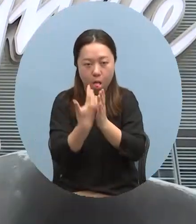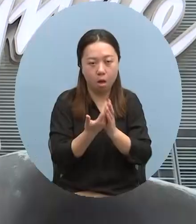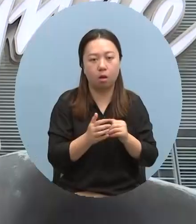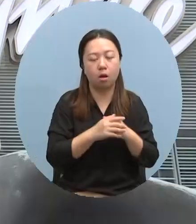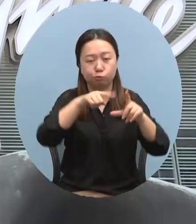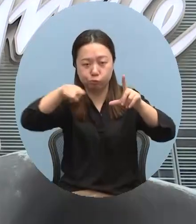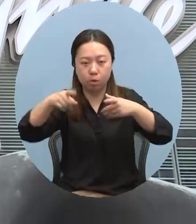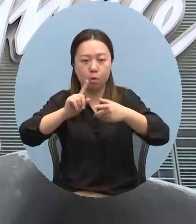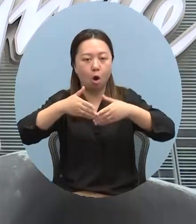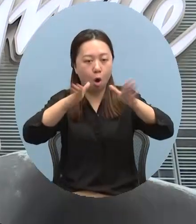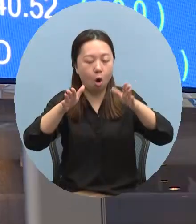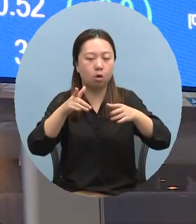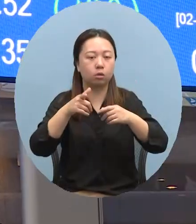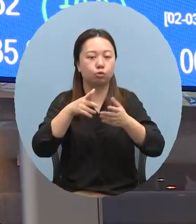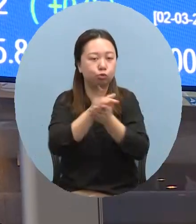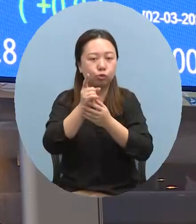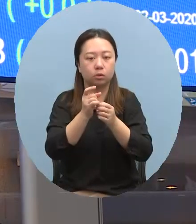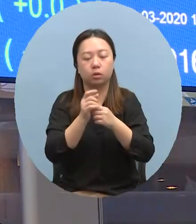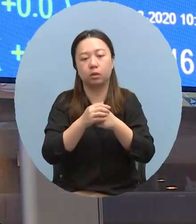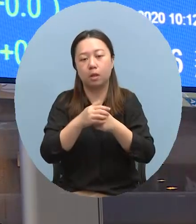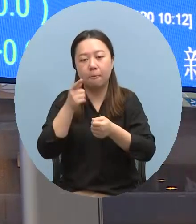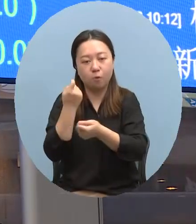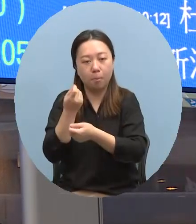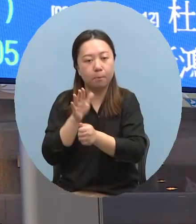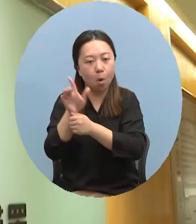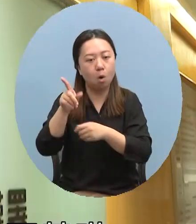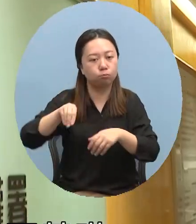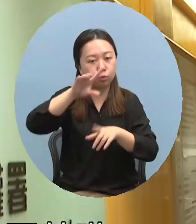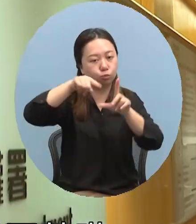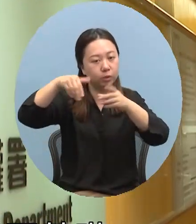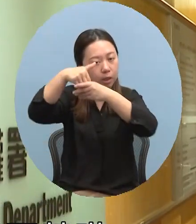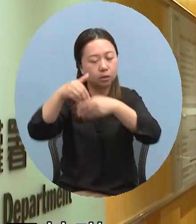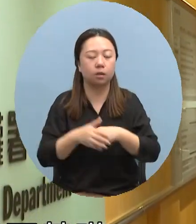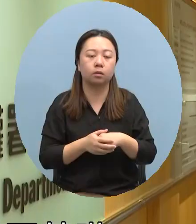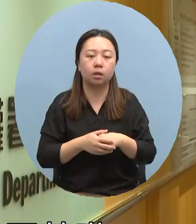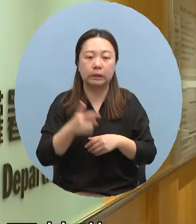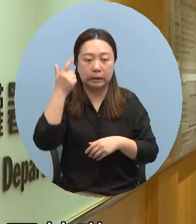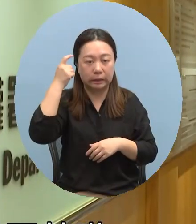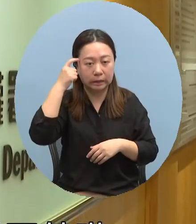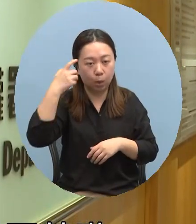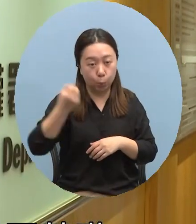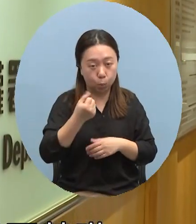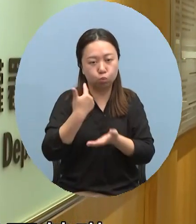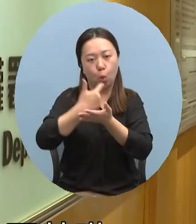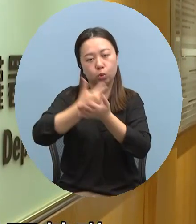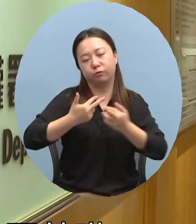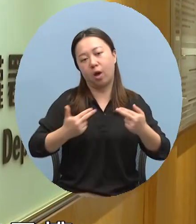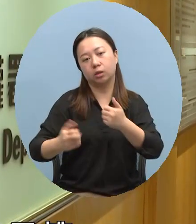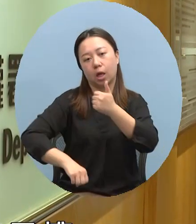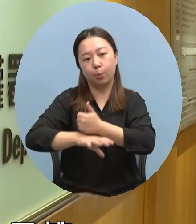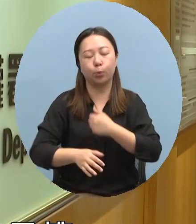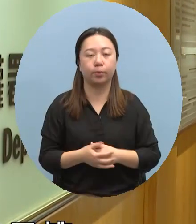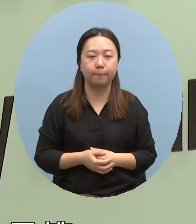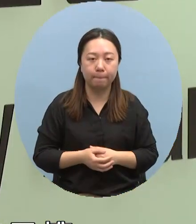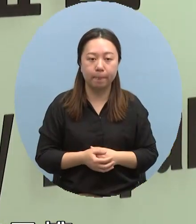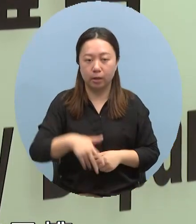開通科企專線，便利企業準備上市申請。知識產權係新興產業發展嘅重要基礎，政